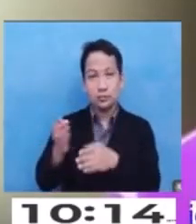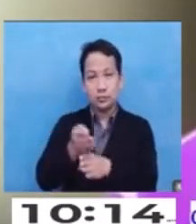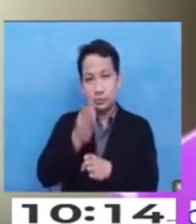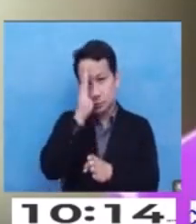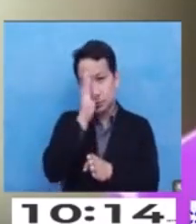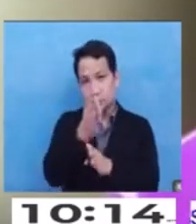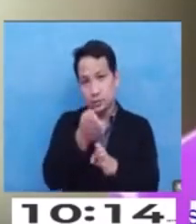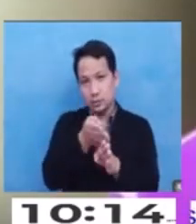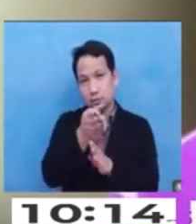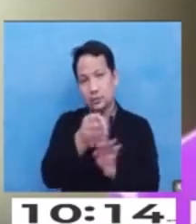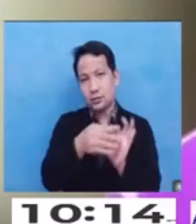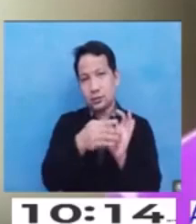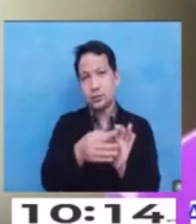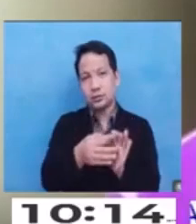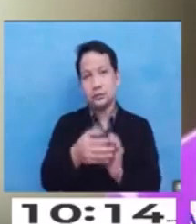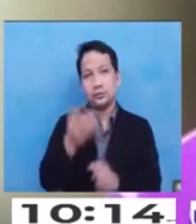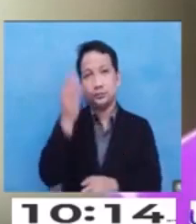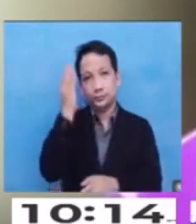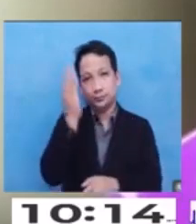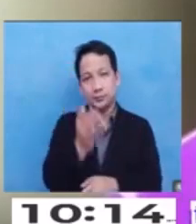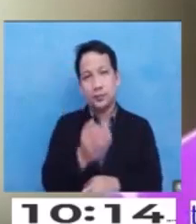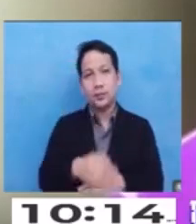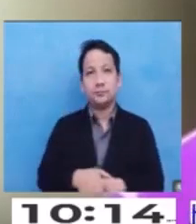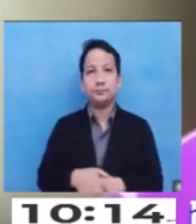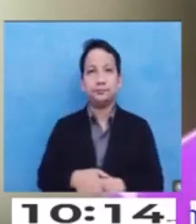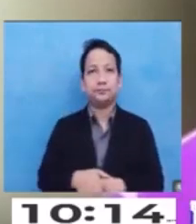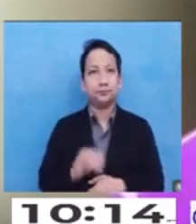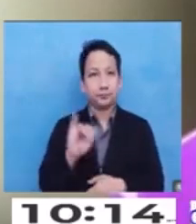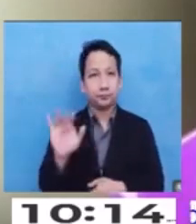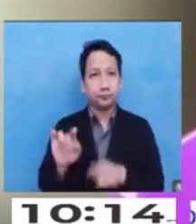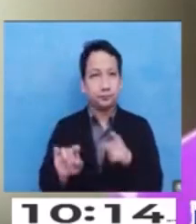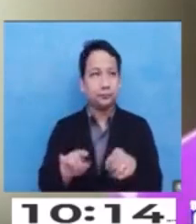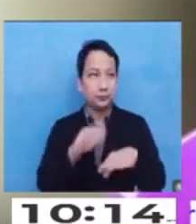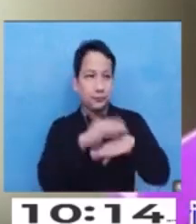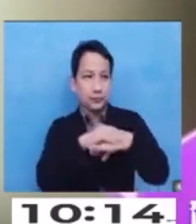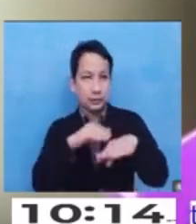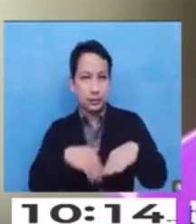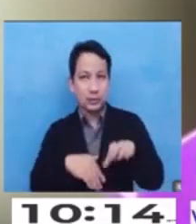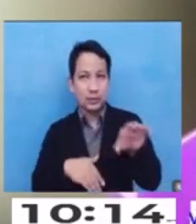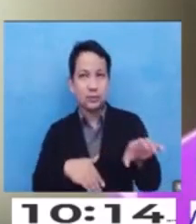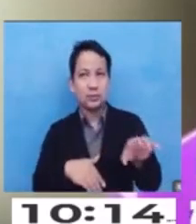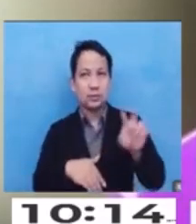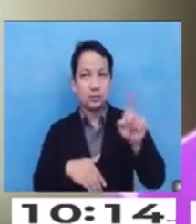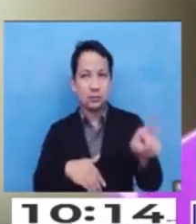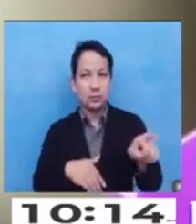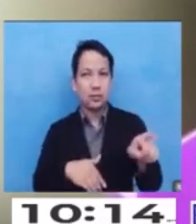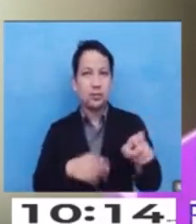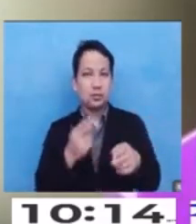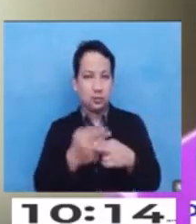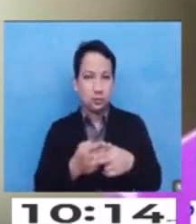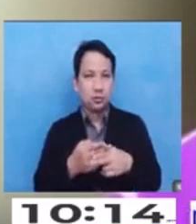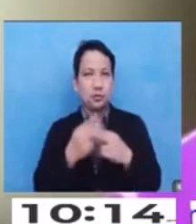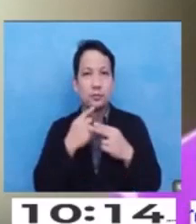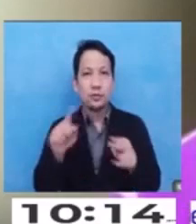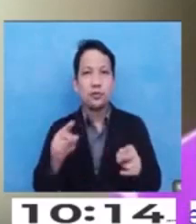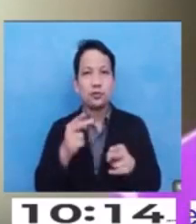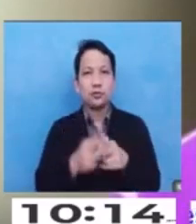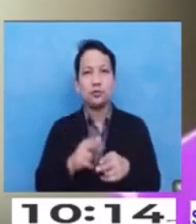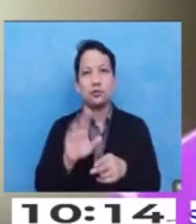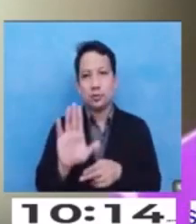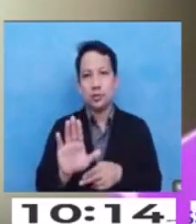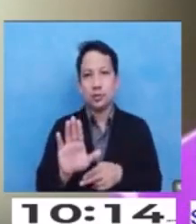ating mga resource persons. Kapag kayo po ay natawag upang magtanong, pakisabi po muna ang inyong pangalan